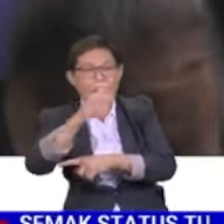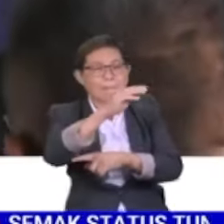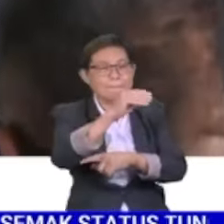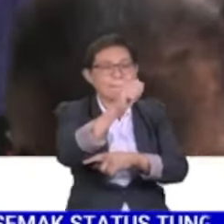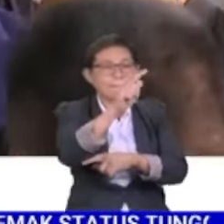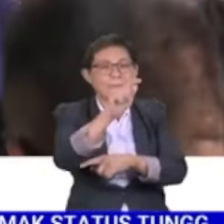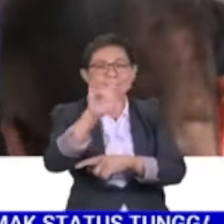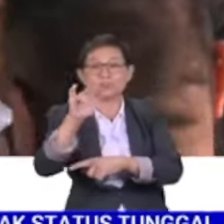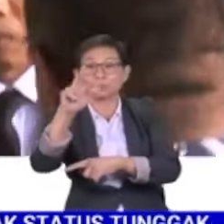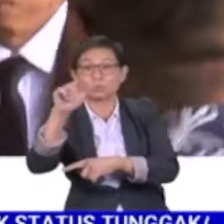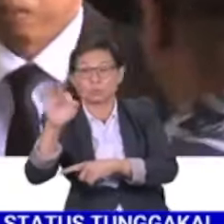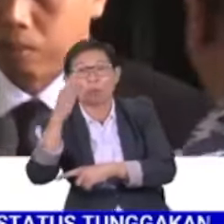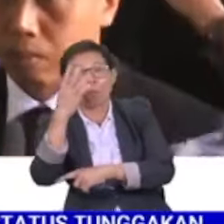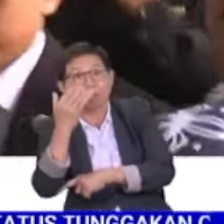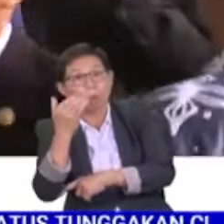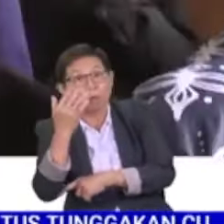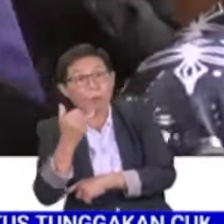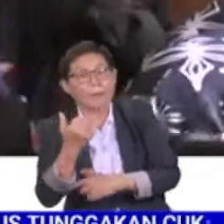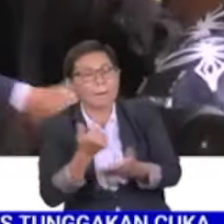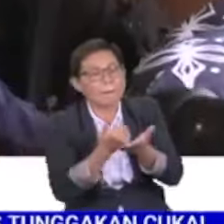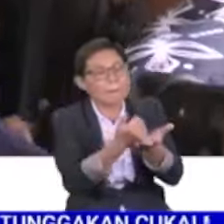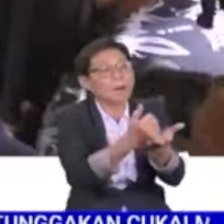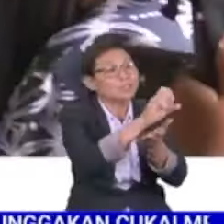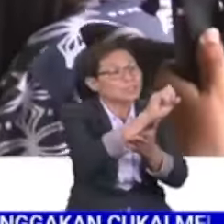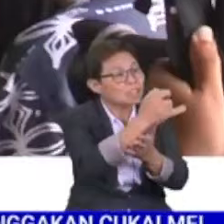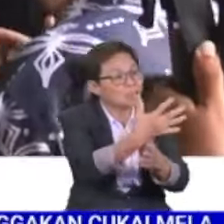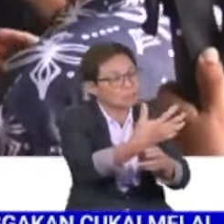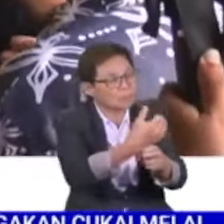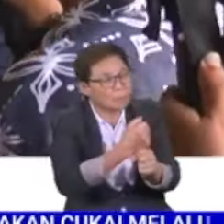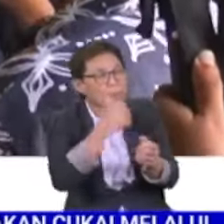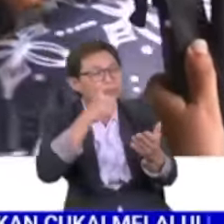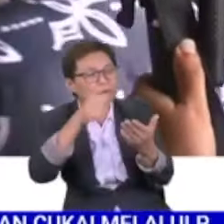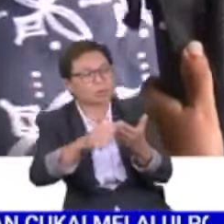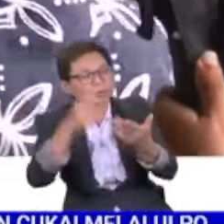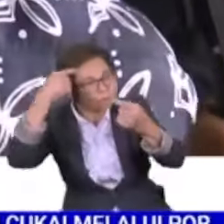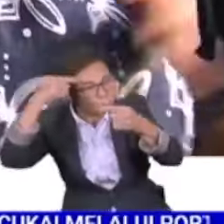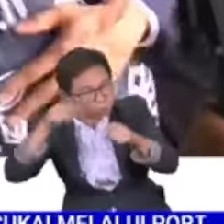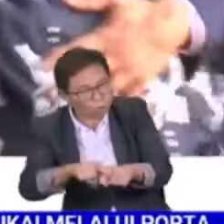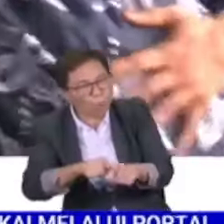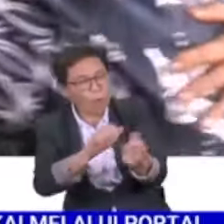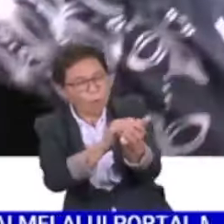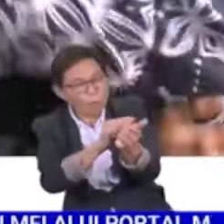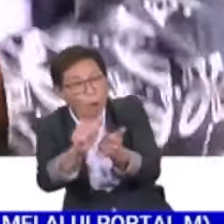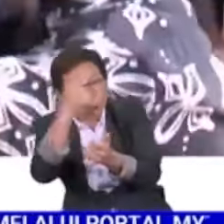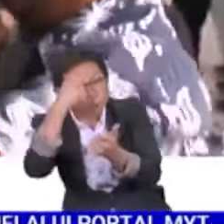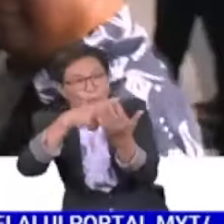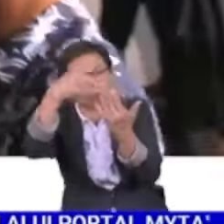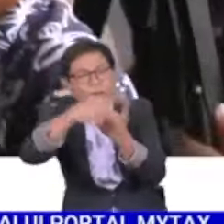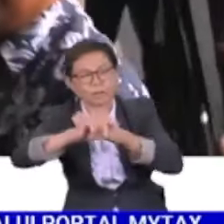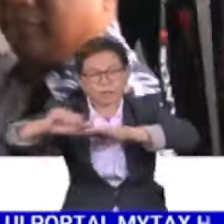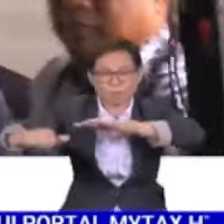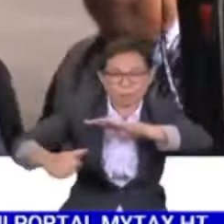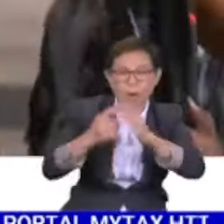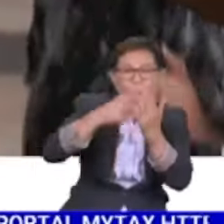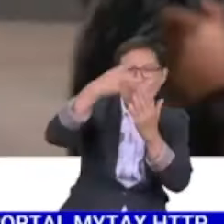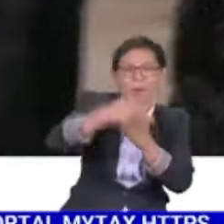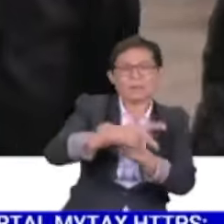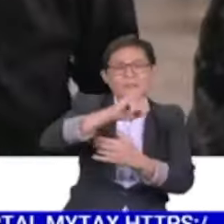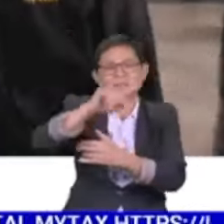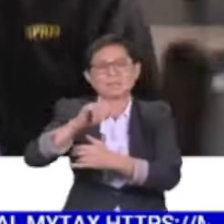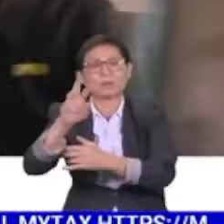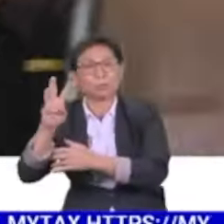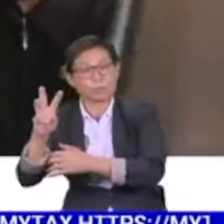Yusof Mamat. Ia sebagai dorongan membantu syarikat mendapatkan surat setuju terima bagi projek di bawah program Jana